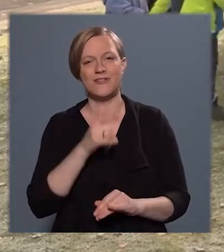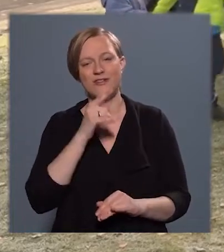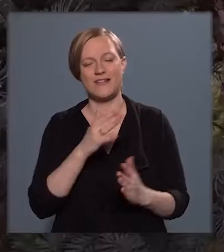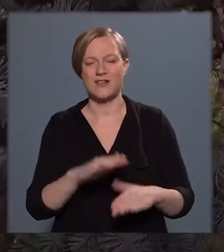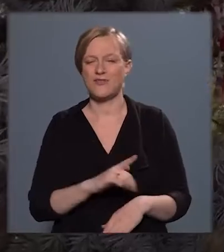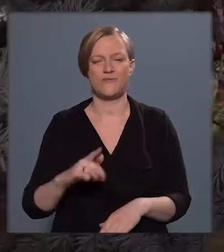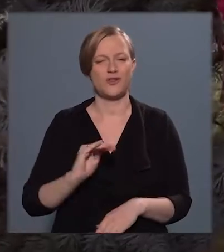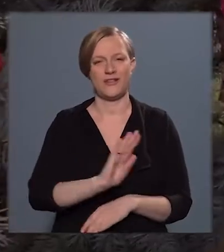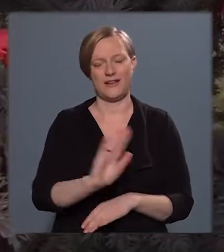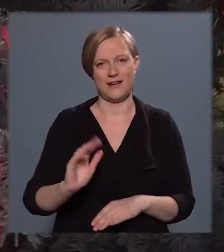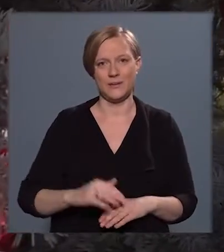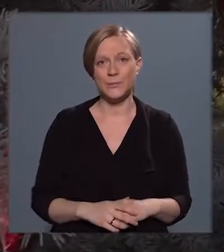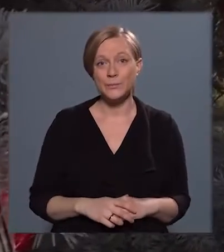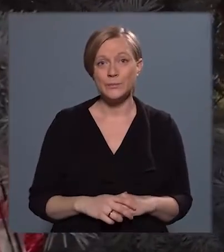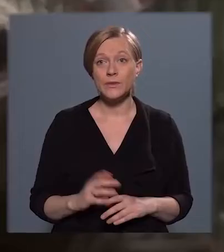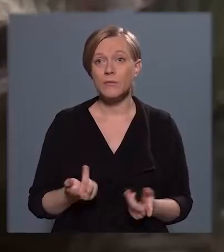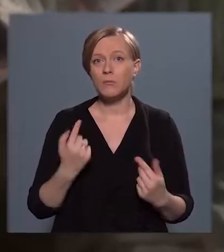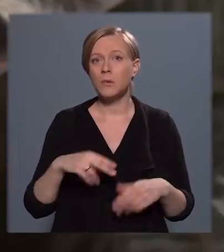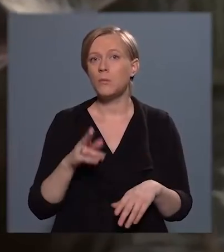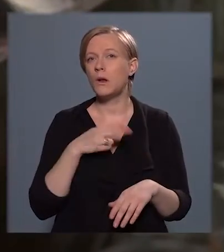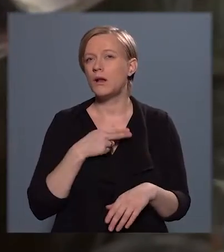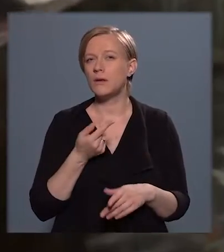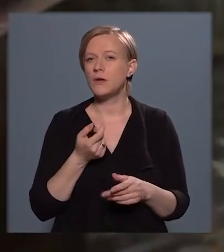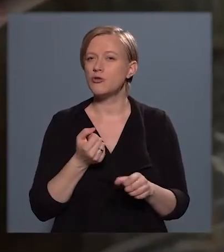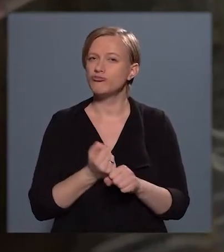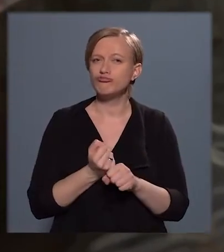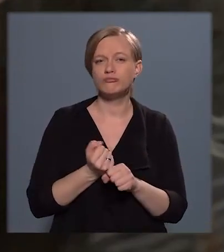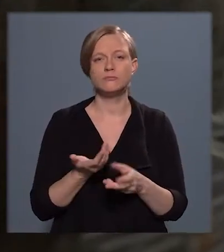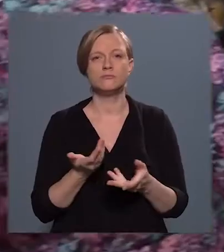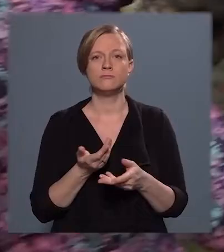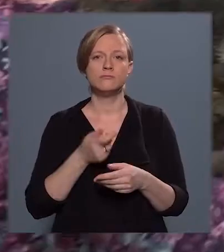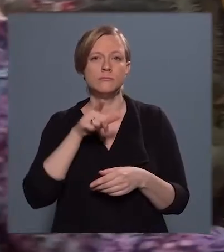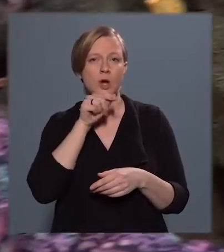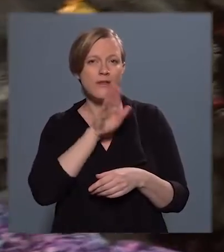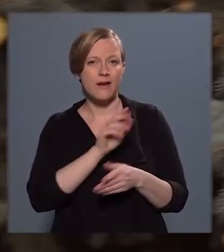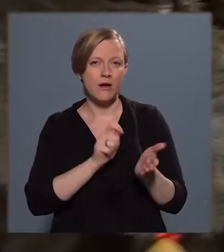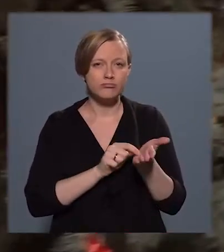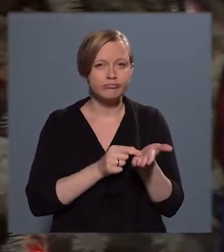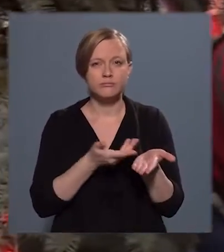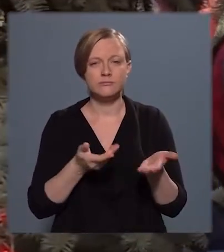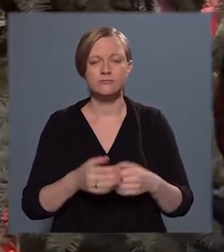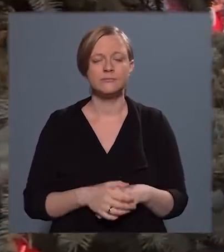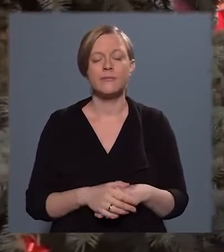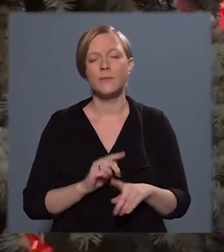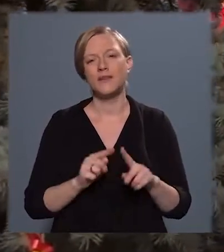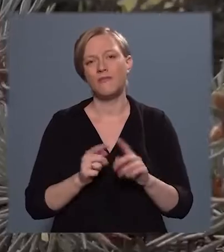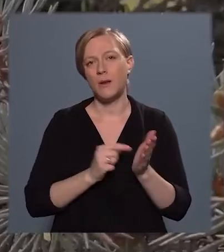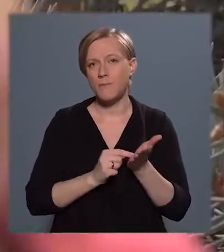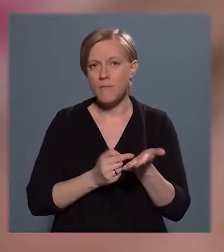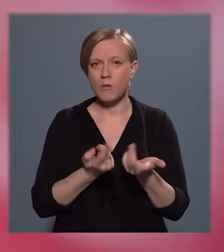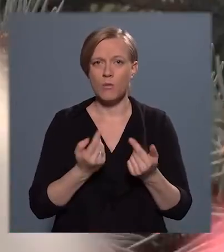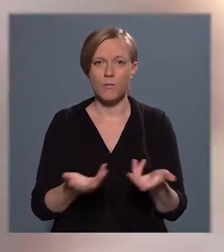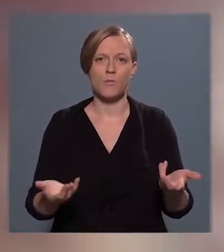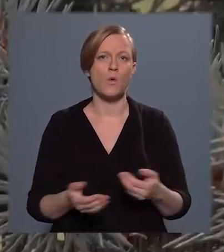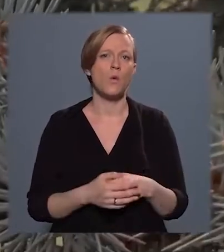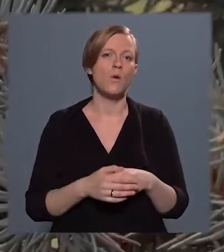csak a gyerekeknek. És miből érdemes készíteni ezeket a madár eledereket? Hát természetesen mindenféle magvakból